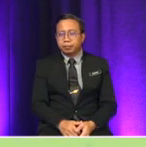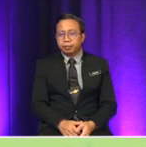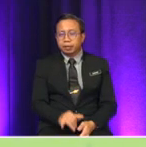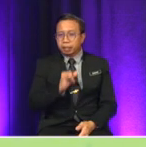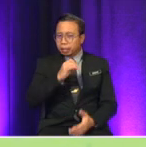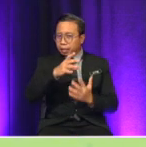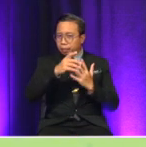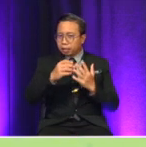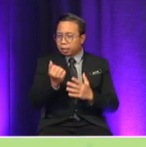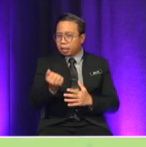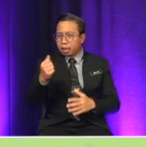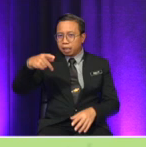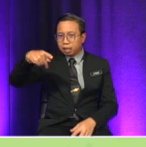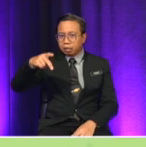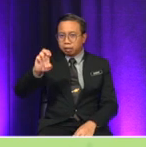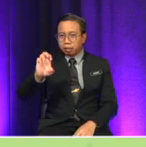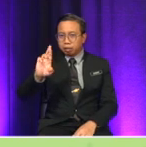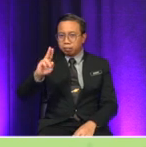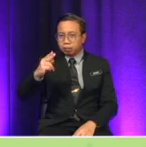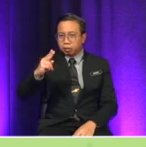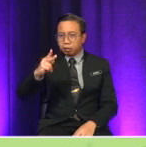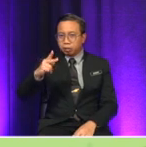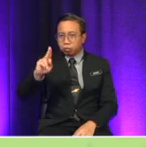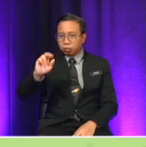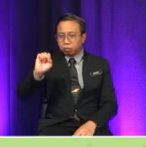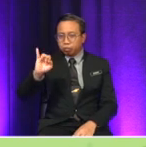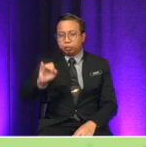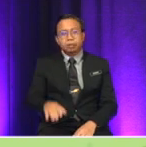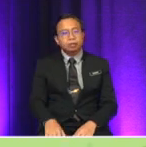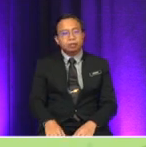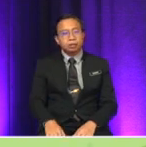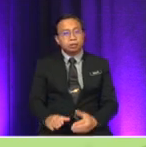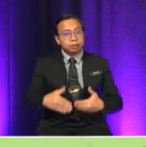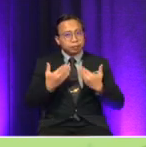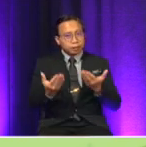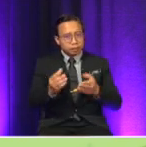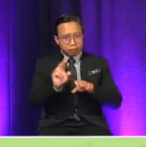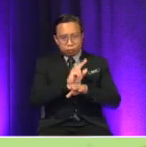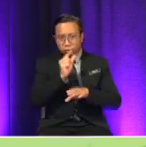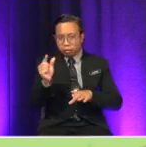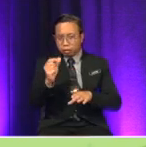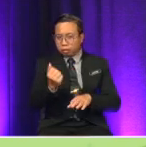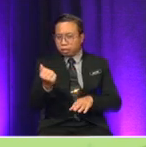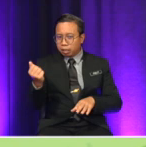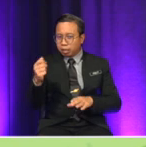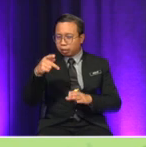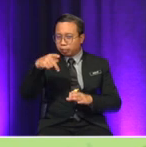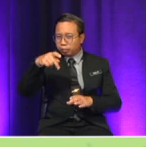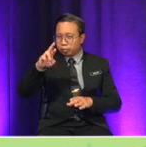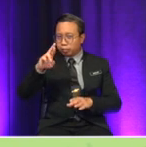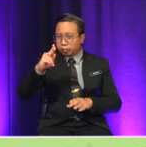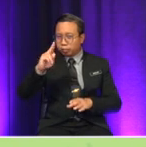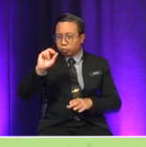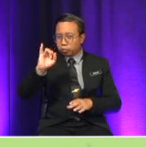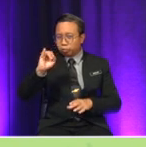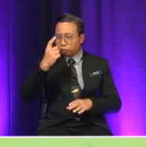pilih alat perkusi. Okey, baik. Boleh tak Lisa terangkan bagaimana Lisa menggunakan alat perkusi itu untuk